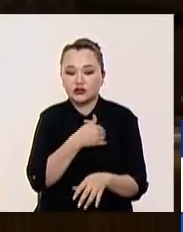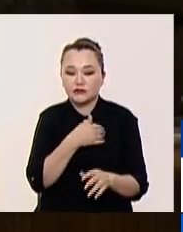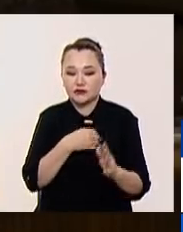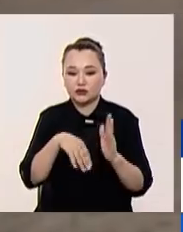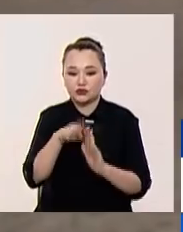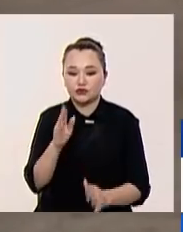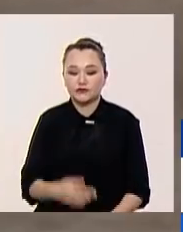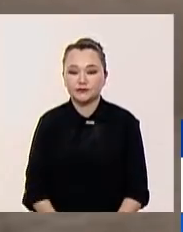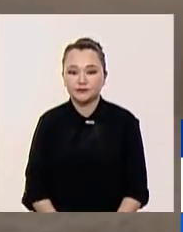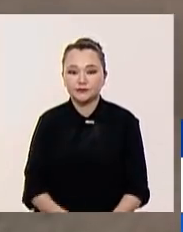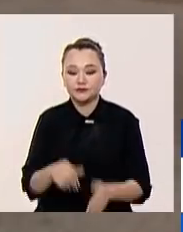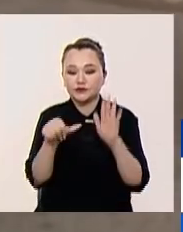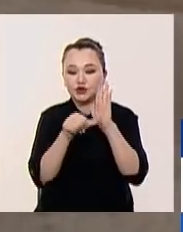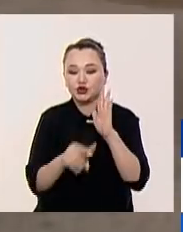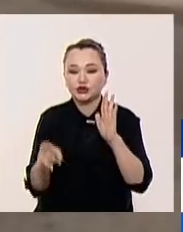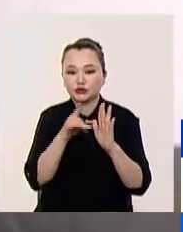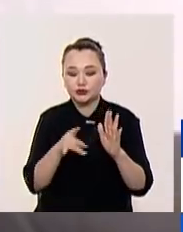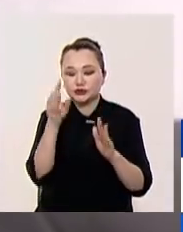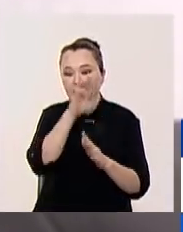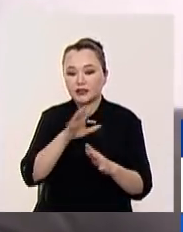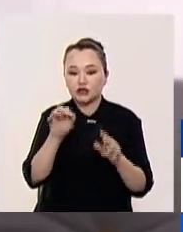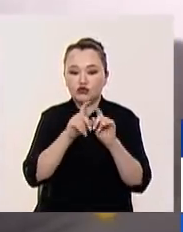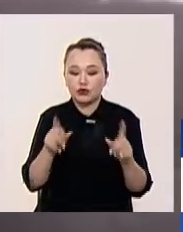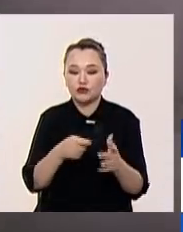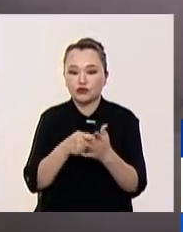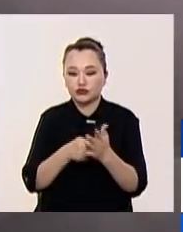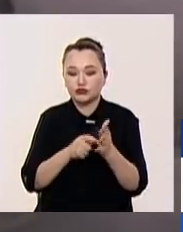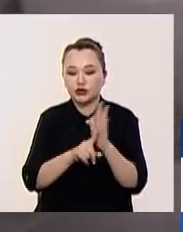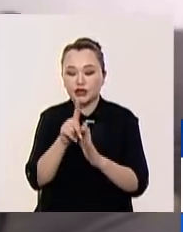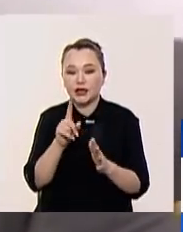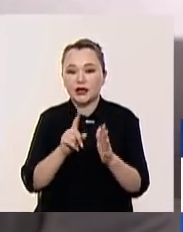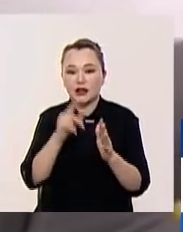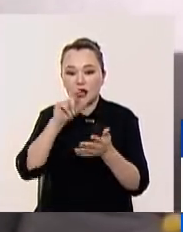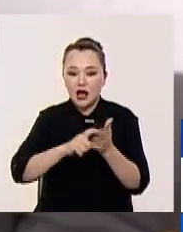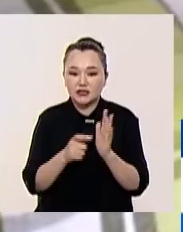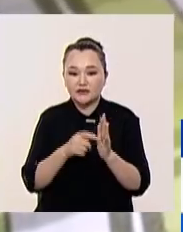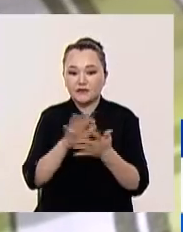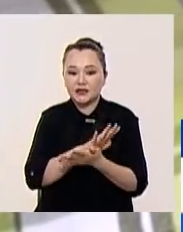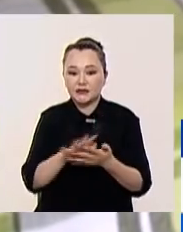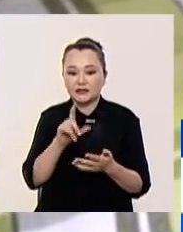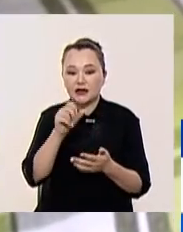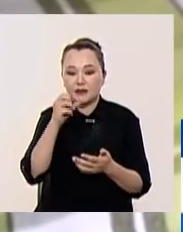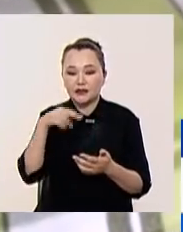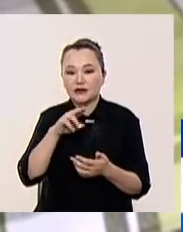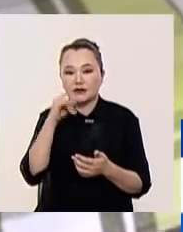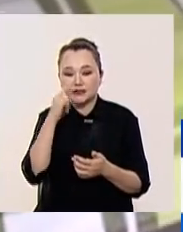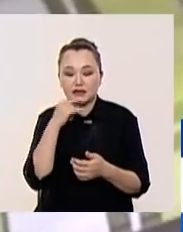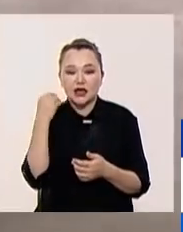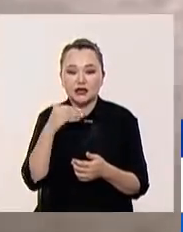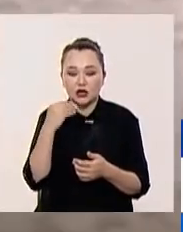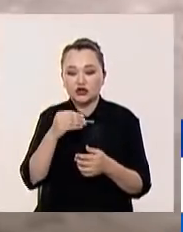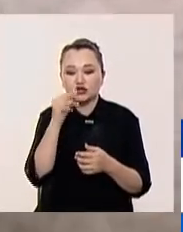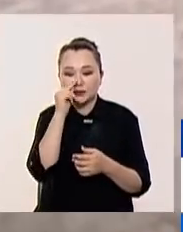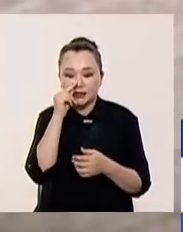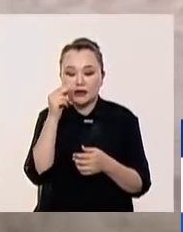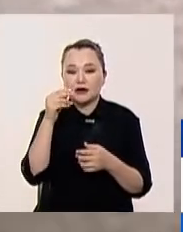лучшего. 6 регионов в стране кормят школьников начальных классов бесплатно. Это Западно-Казахстанская область, Атырау, Шымкент, Караганда и